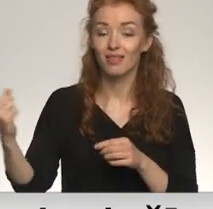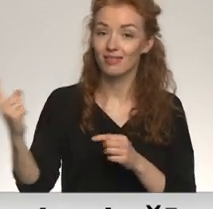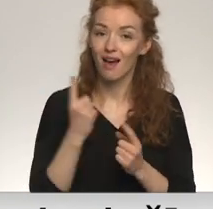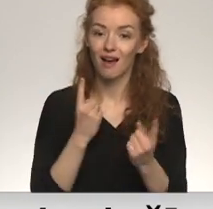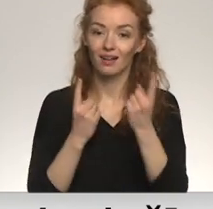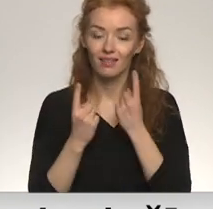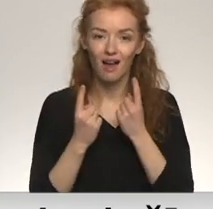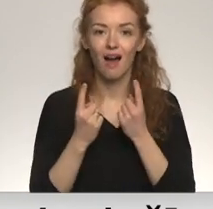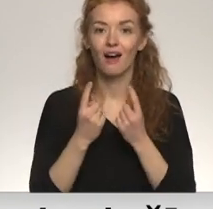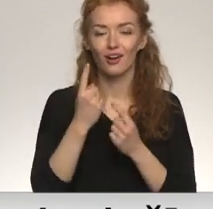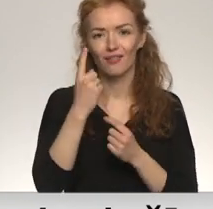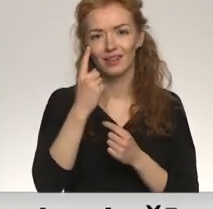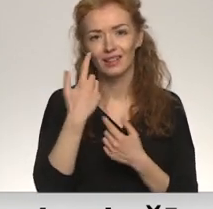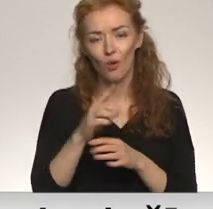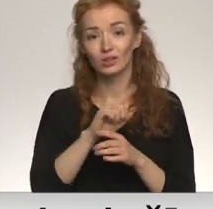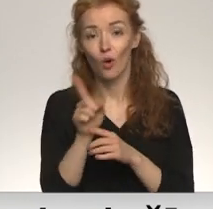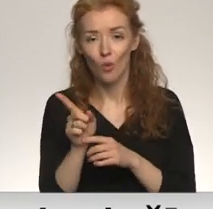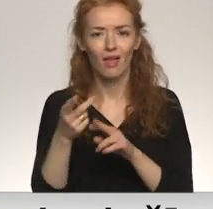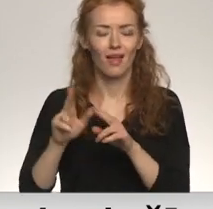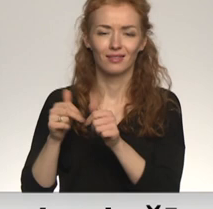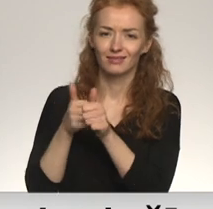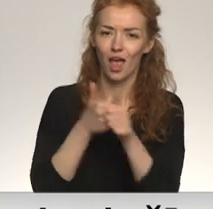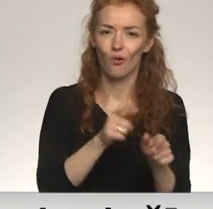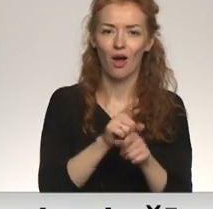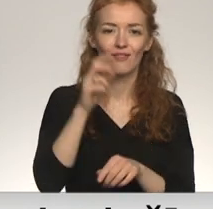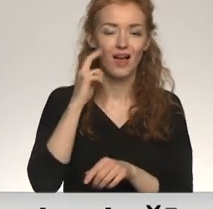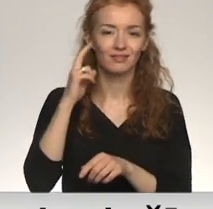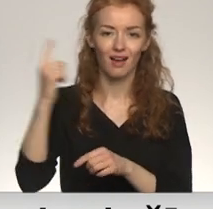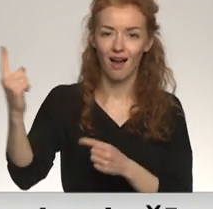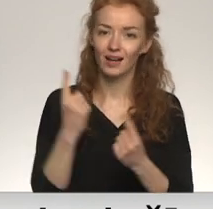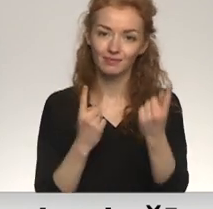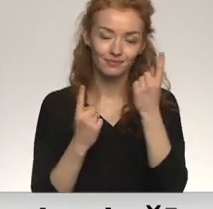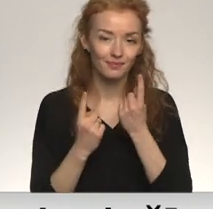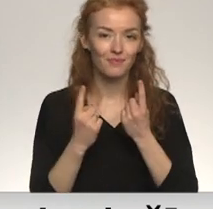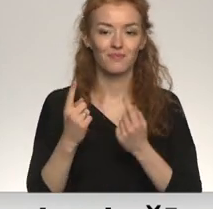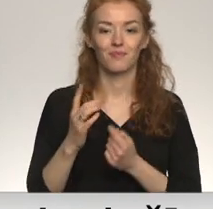mums jau pēc sekundes, vecāki arī bija ļoti, ļoti,